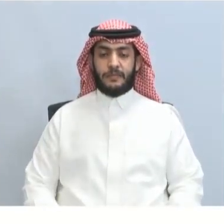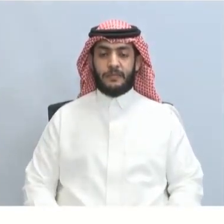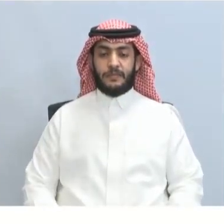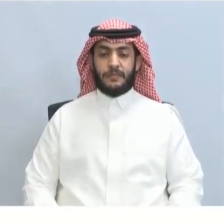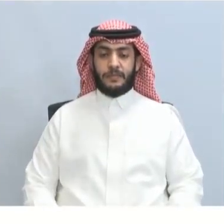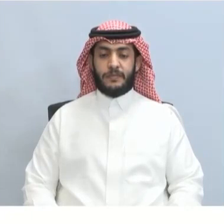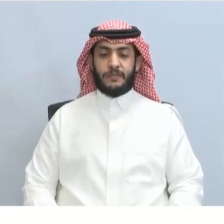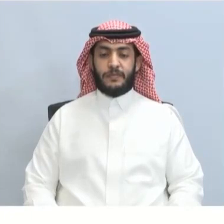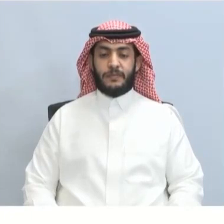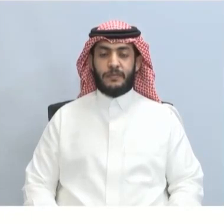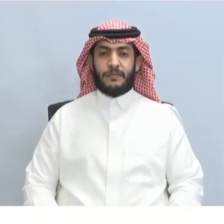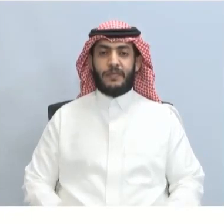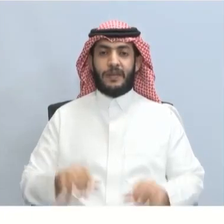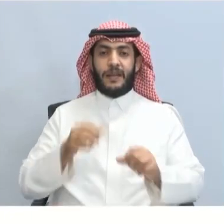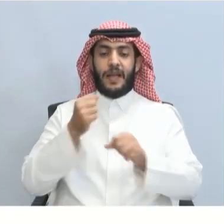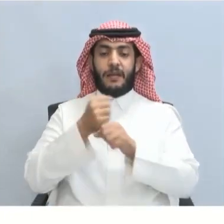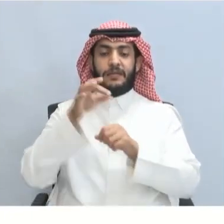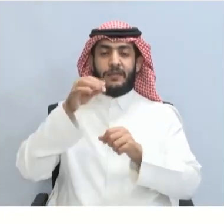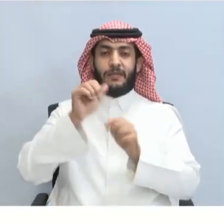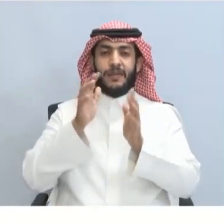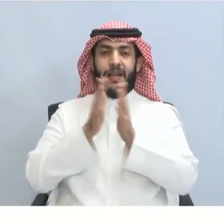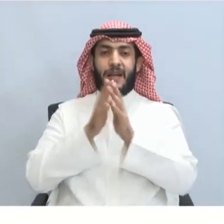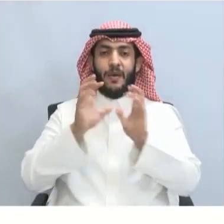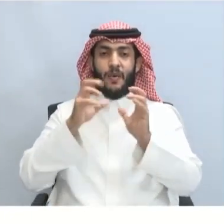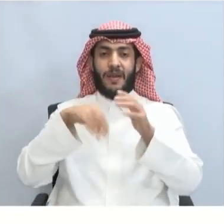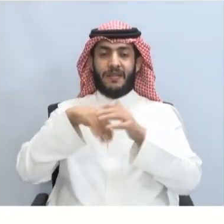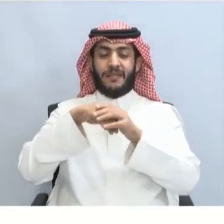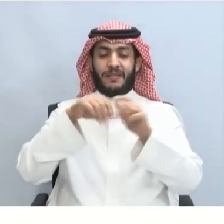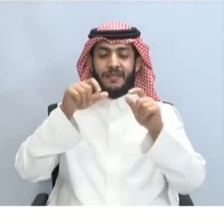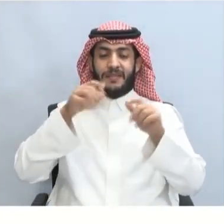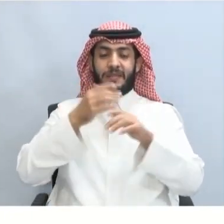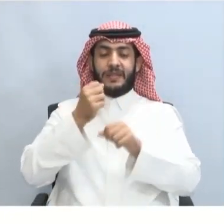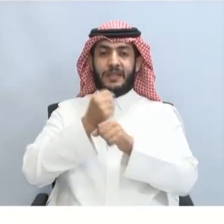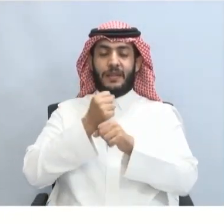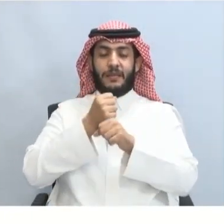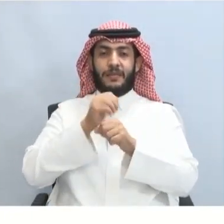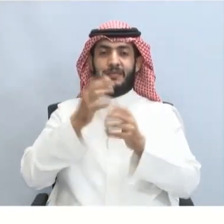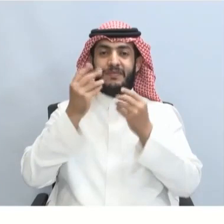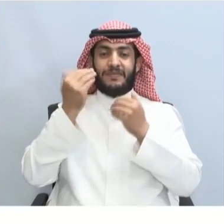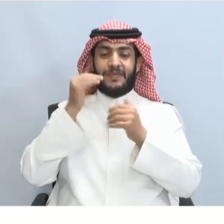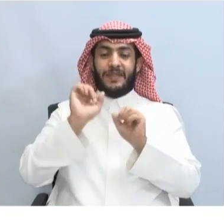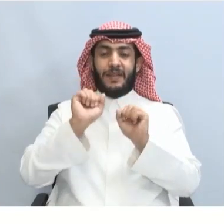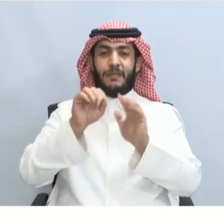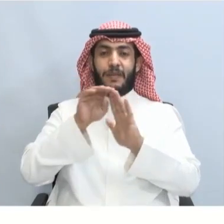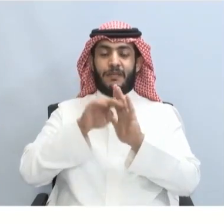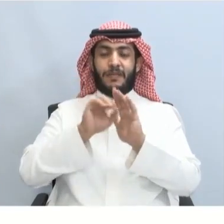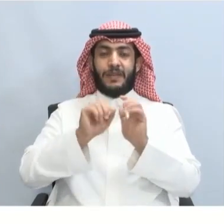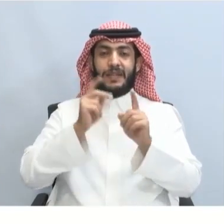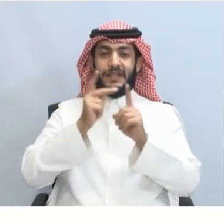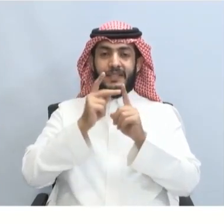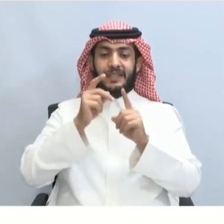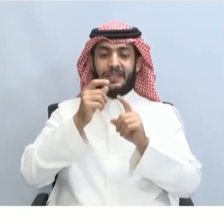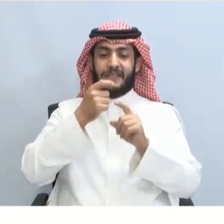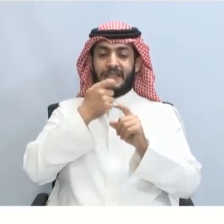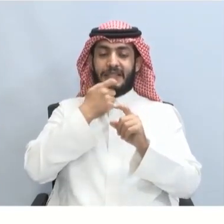بسهوله عمل صفحه مشجعي كره القدم ستستخدم ما تعلمته حول البرمجه بلغه اتش تي ام